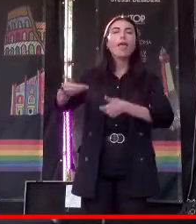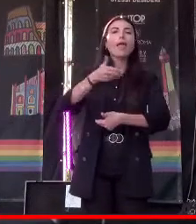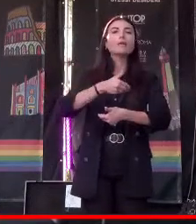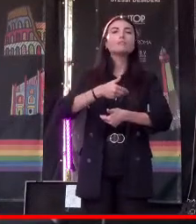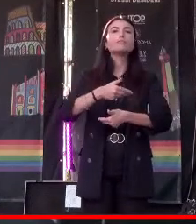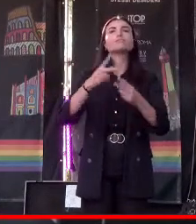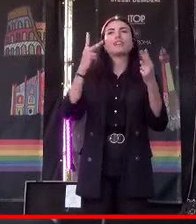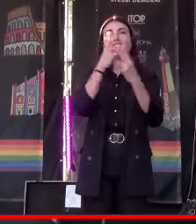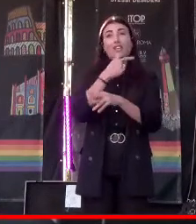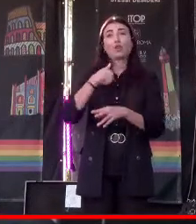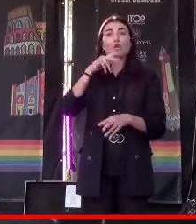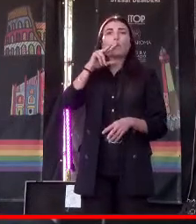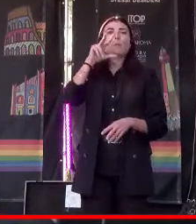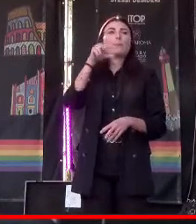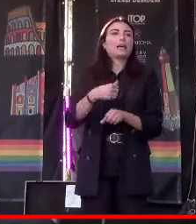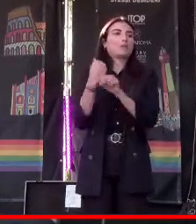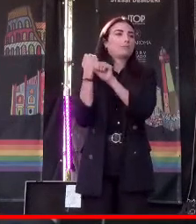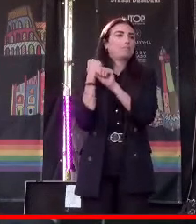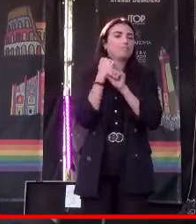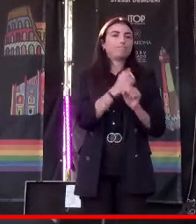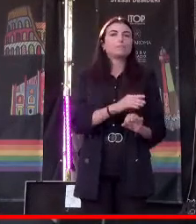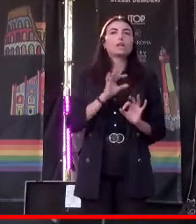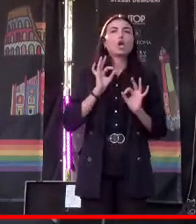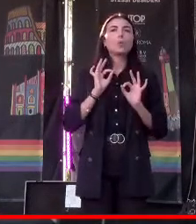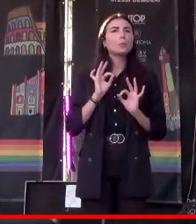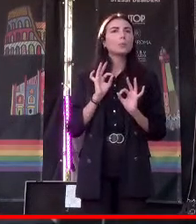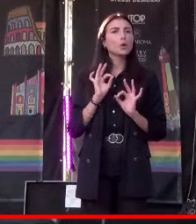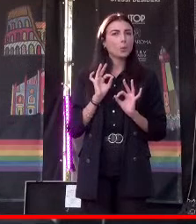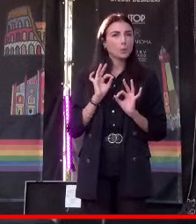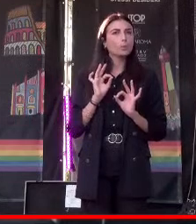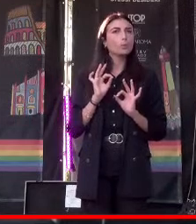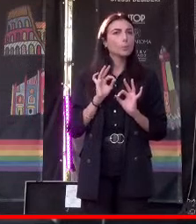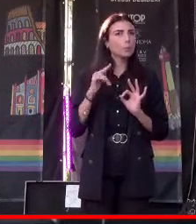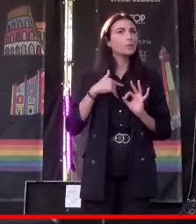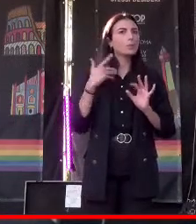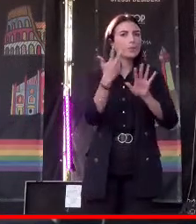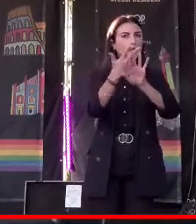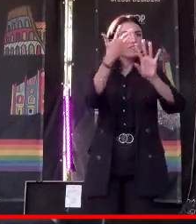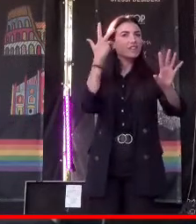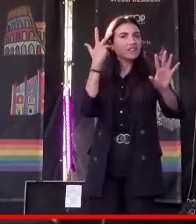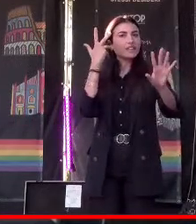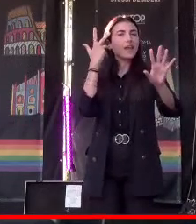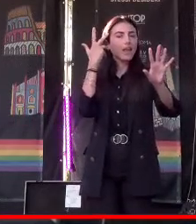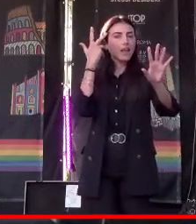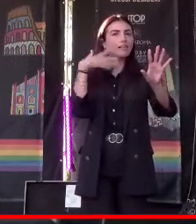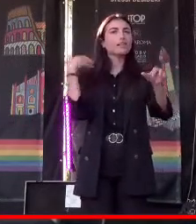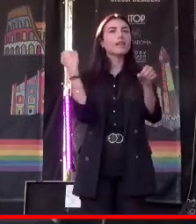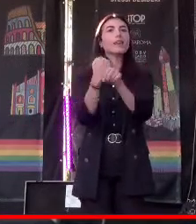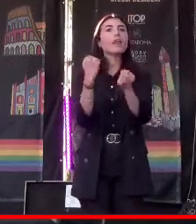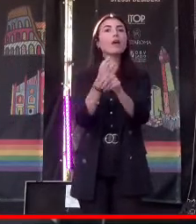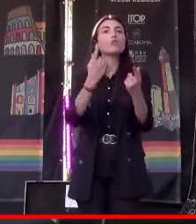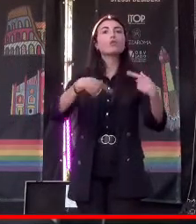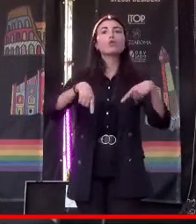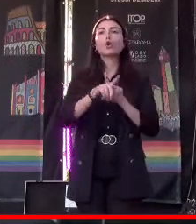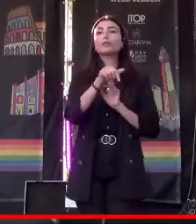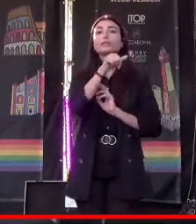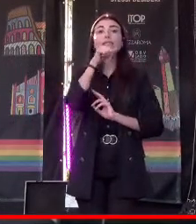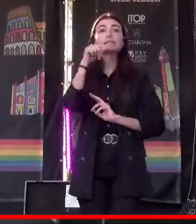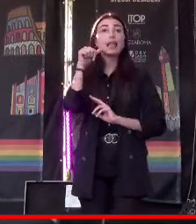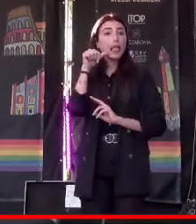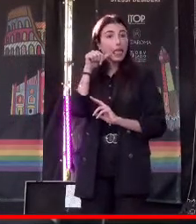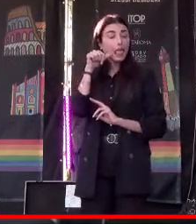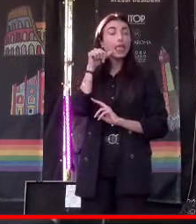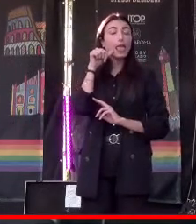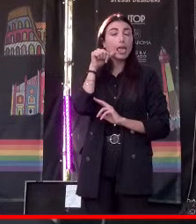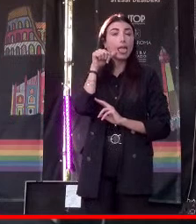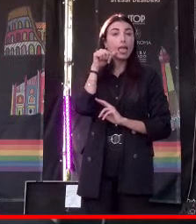poi fondamentalmente per quello che sono le mie deleghe che ricopro, è evidente che il lavoro che noi dobbiamo fare deve tenere conto